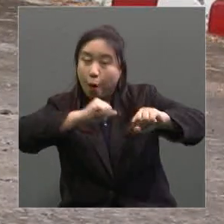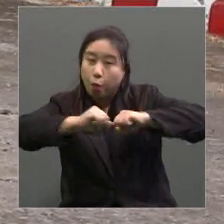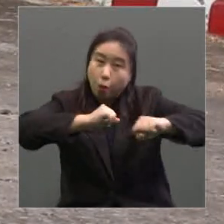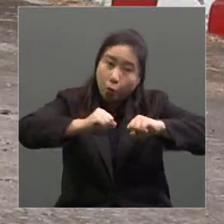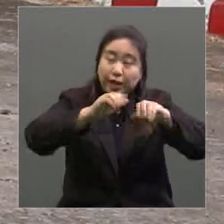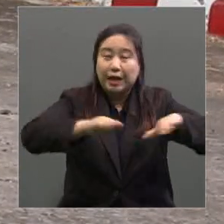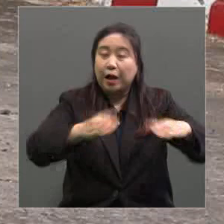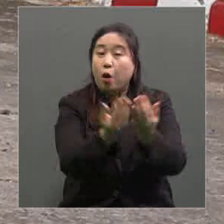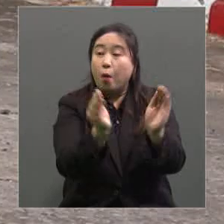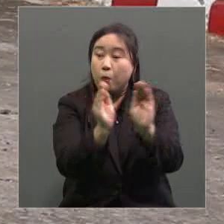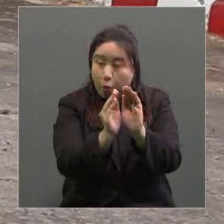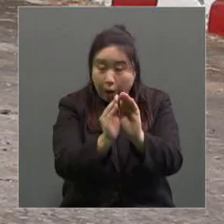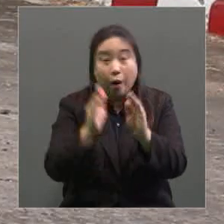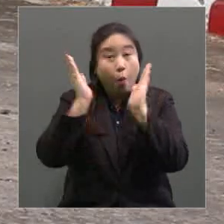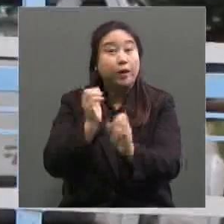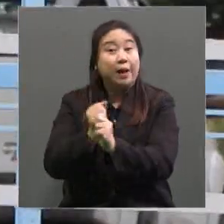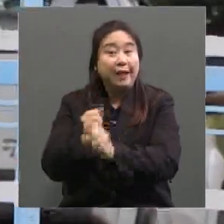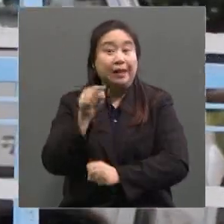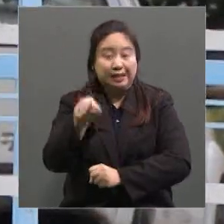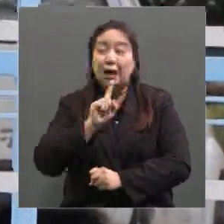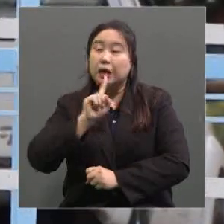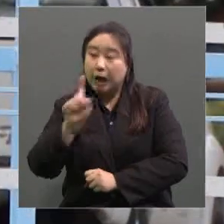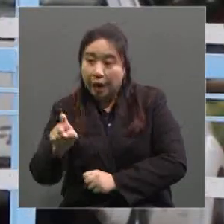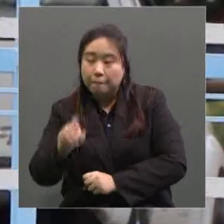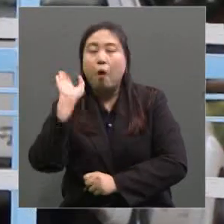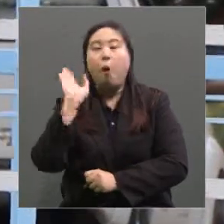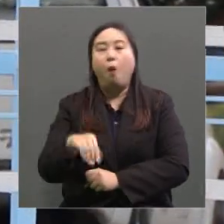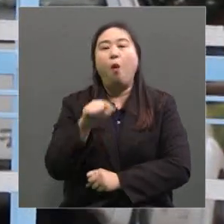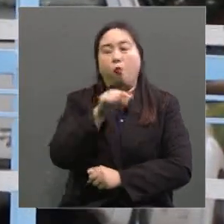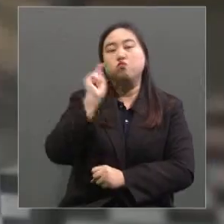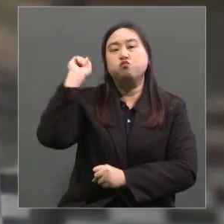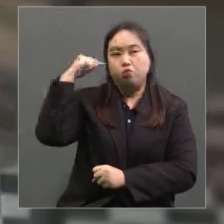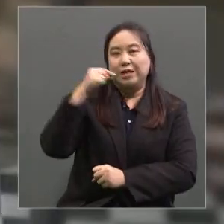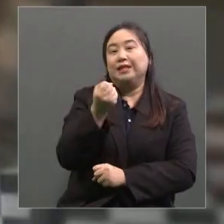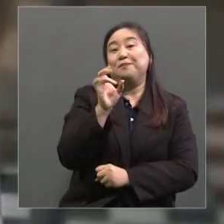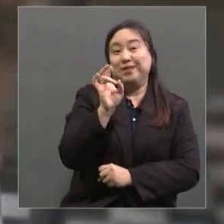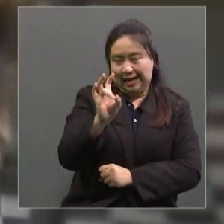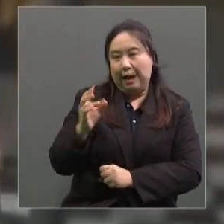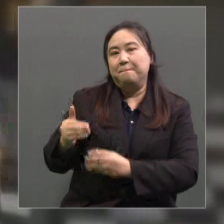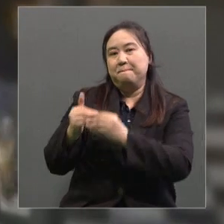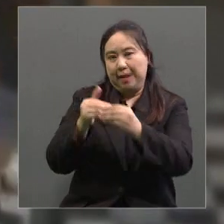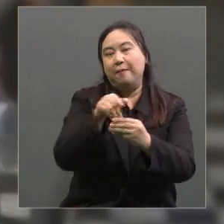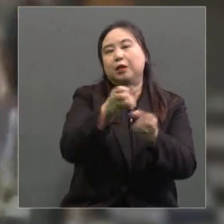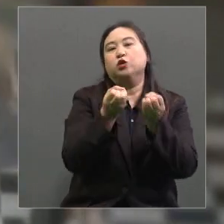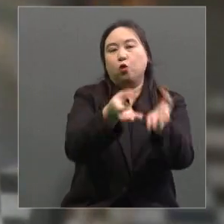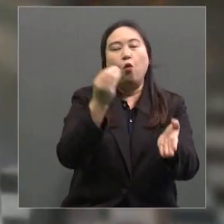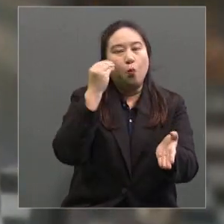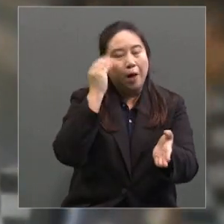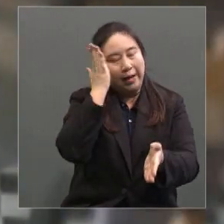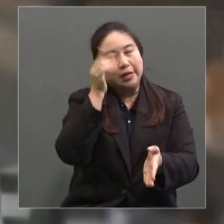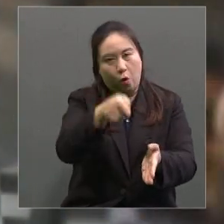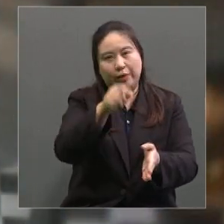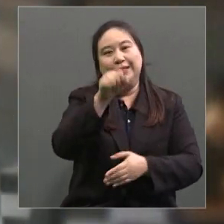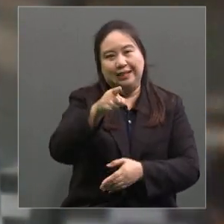อนแก่นแห่งนี้เนี่ยก็บอกว่าเยาวชนเนี่ยถูกนำตัวมาพักที่บ้านนี้จริงนะคะและตำรวจเนี่ยก็เข้ามาสอบสวนแล้วแต่ว่